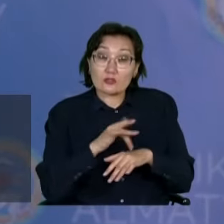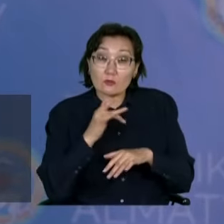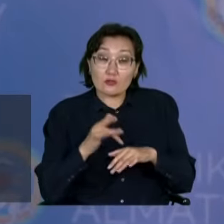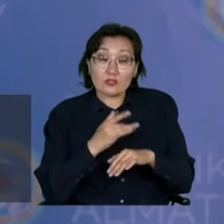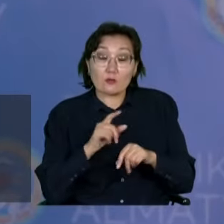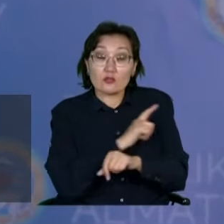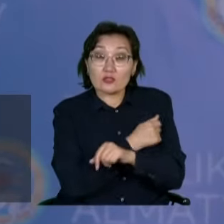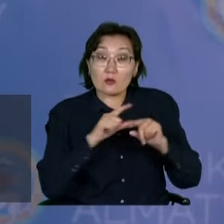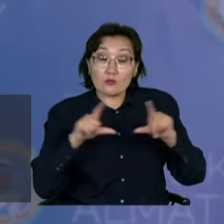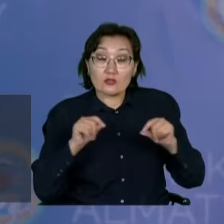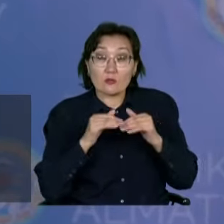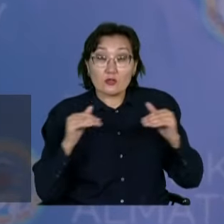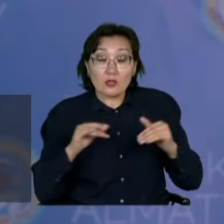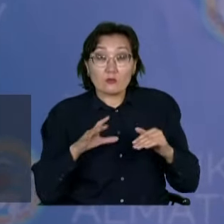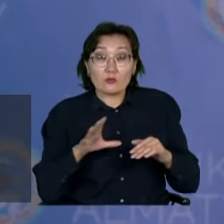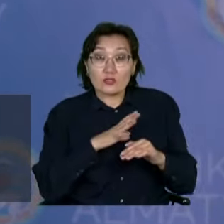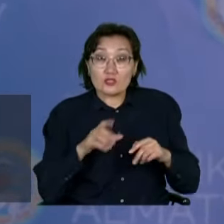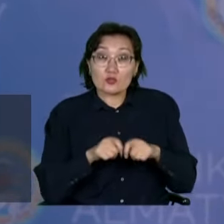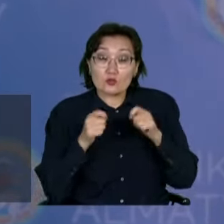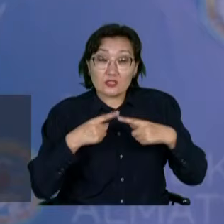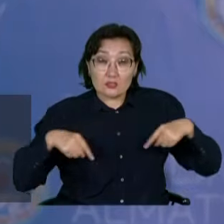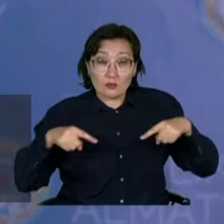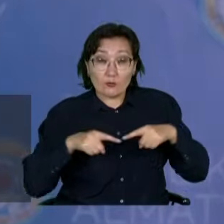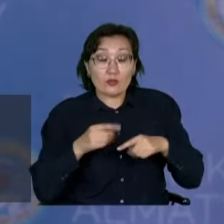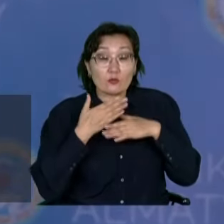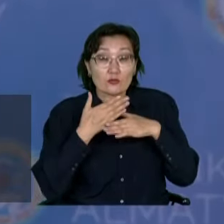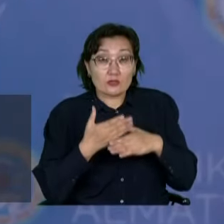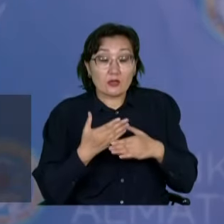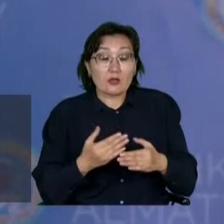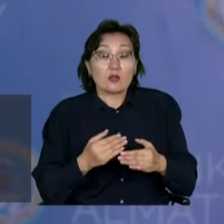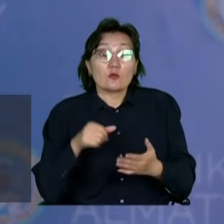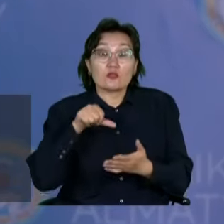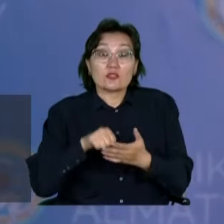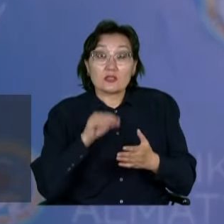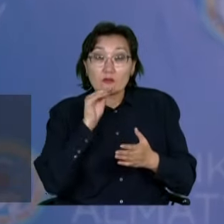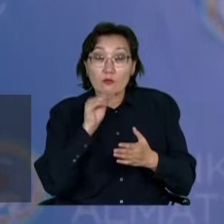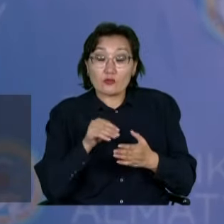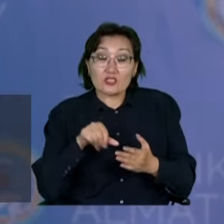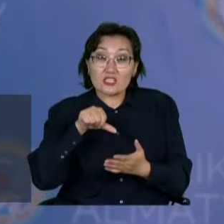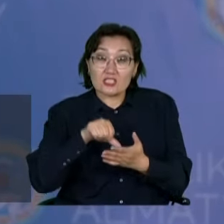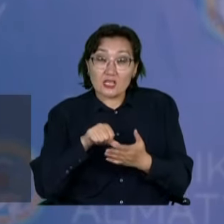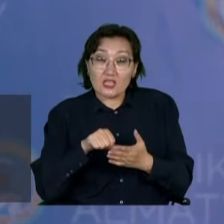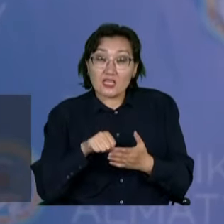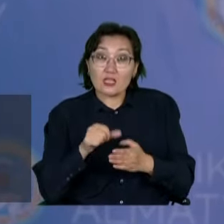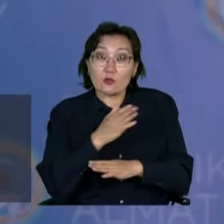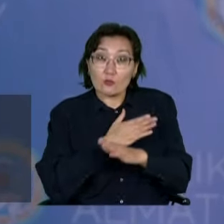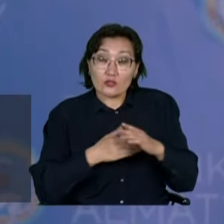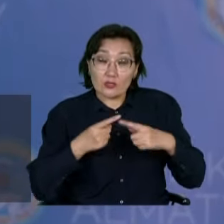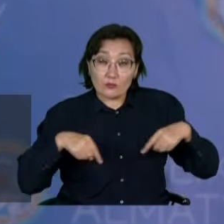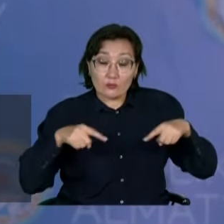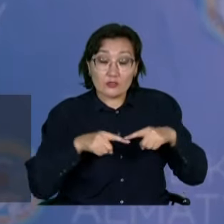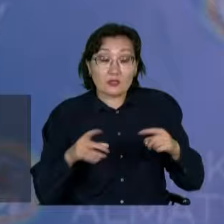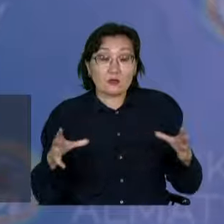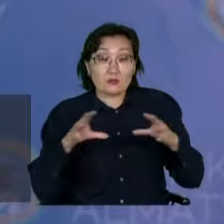амбулаторном уровне был создан Совет первичной медико-санитарной помощи. Привлекались профессоры и члены инклюзивного общества. Совместно была